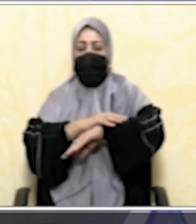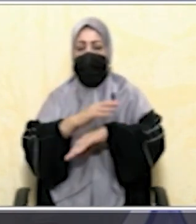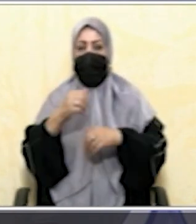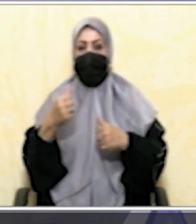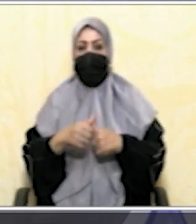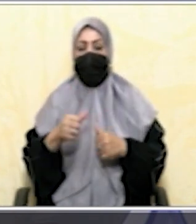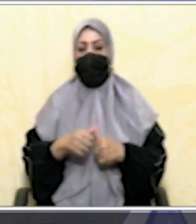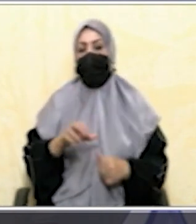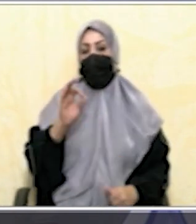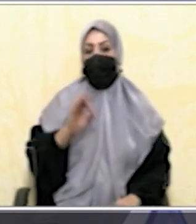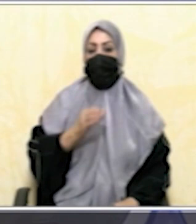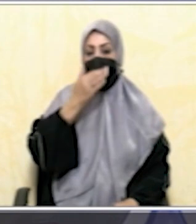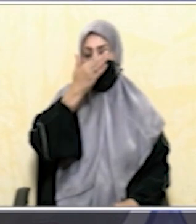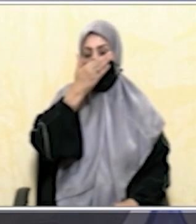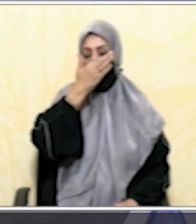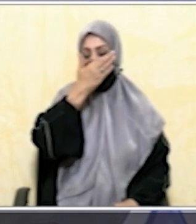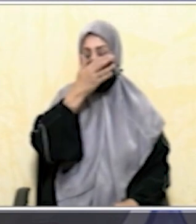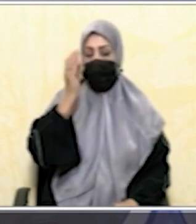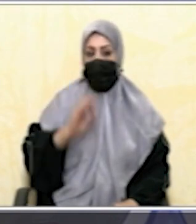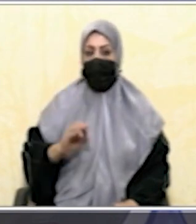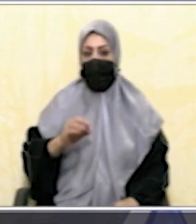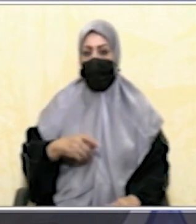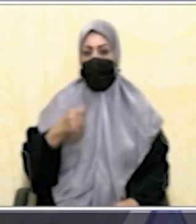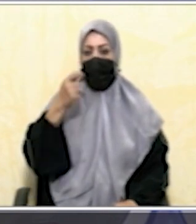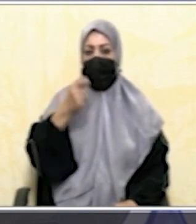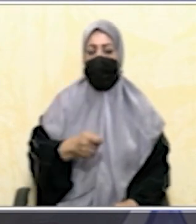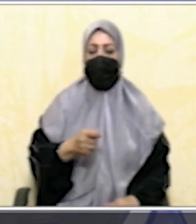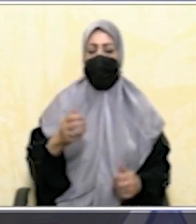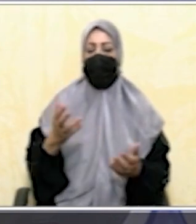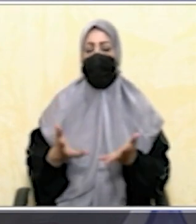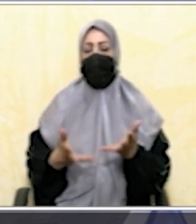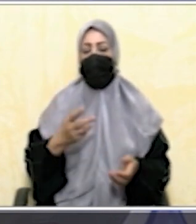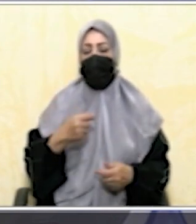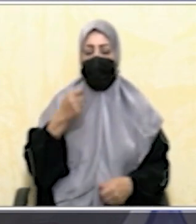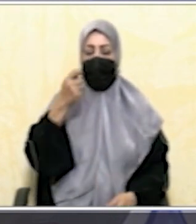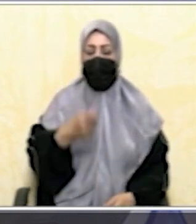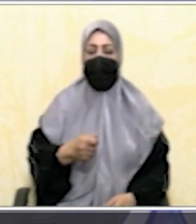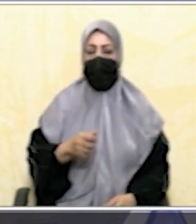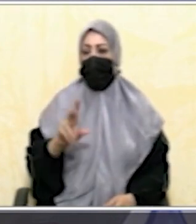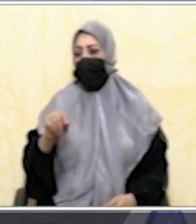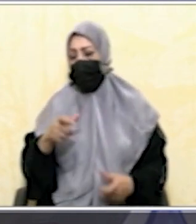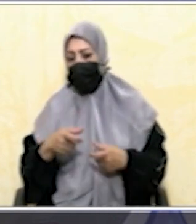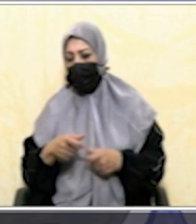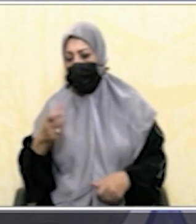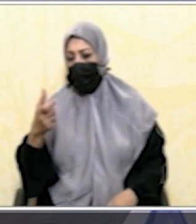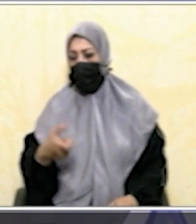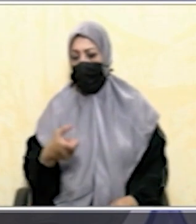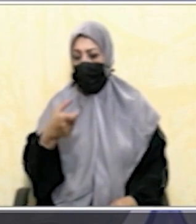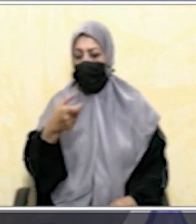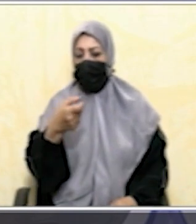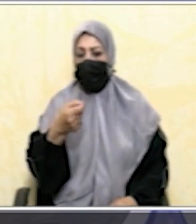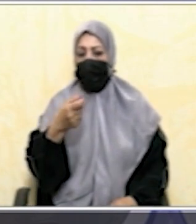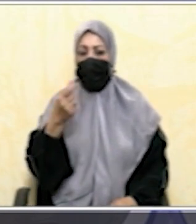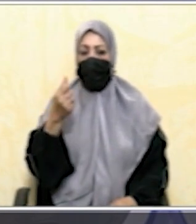لما بيعطيها توا يعني يعطيها الذهب او قيمته الان في الوقت الحاضر اذا الاخ محمد